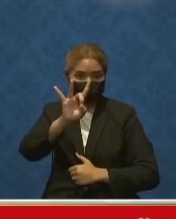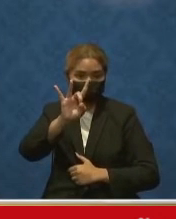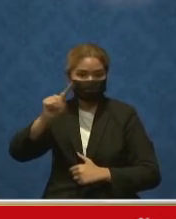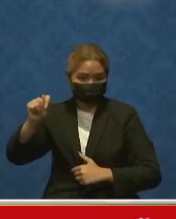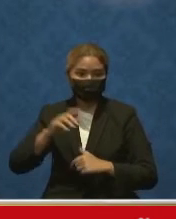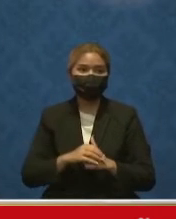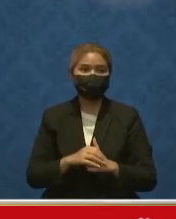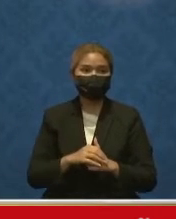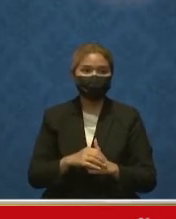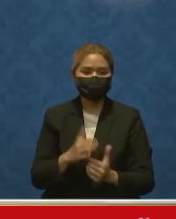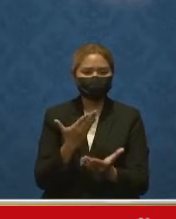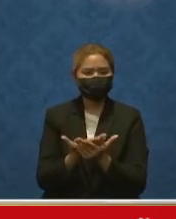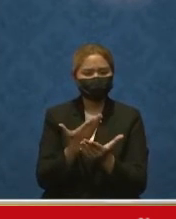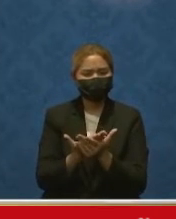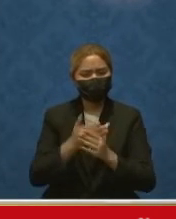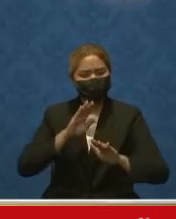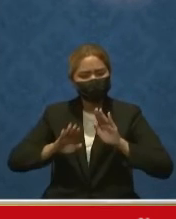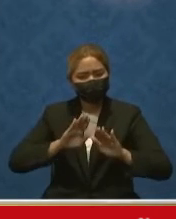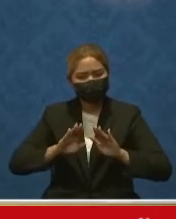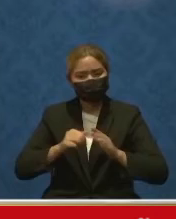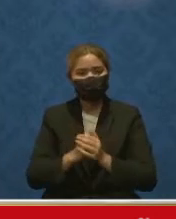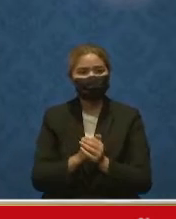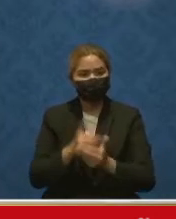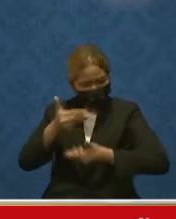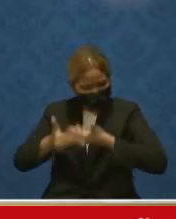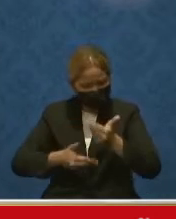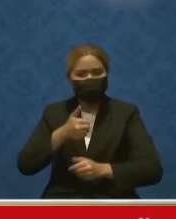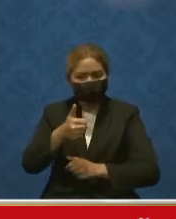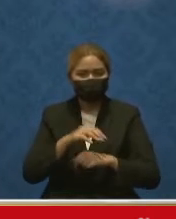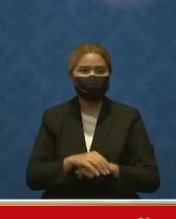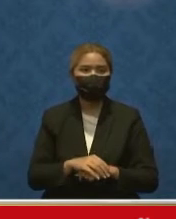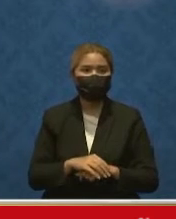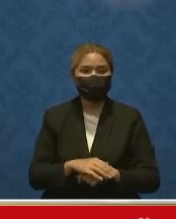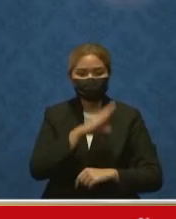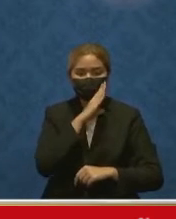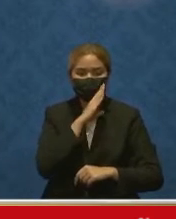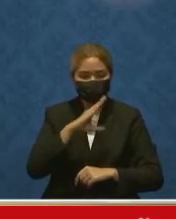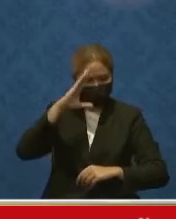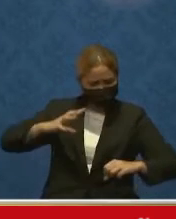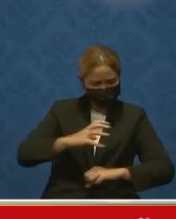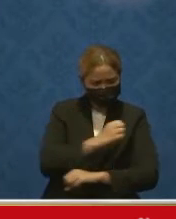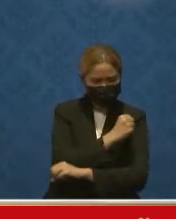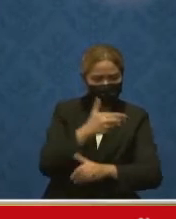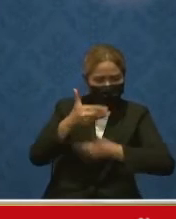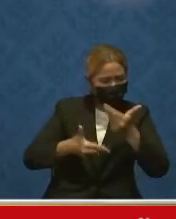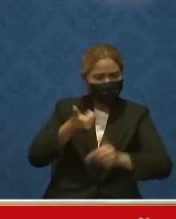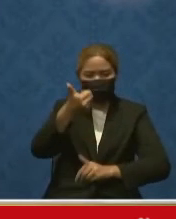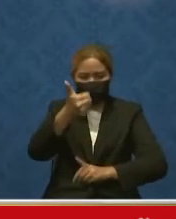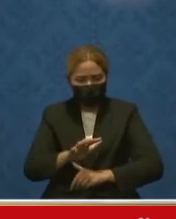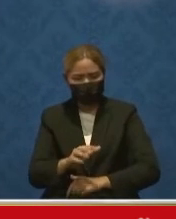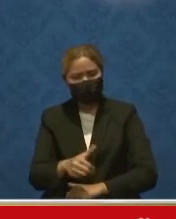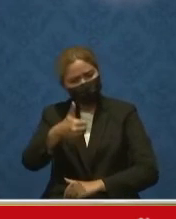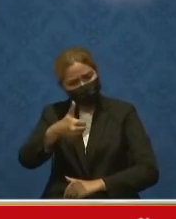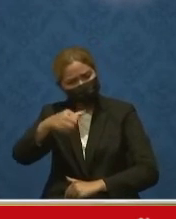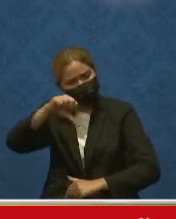หมึกตันละ 2,000นะครับมันใครได้หมดเพราะต้องไปติดตั้งที่ทำน้ำมันก็น่าหมดดิบางอันนั้นบางอันเสียบ้ากันตีอยู่